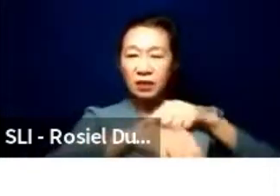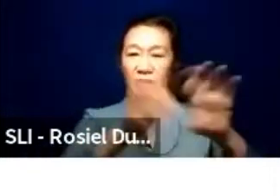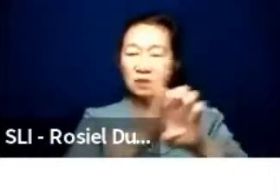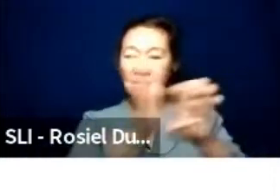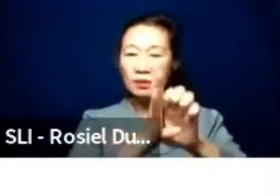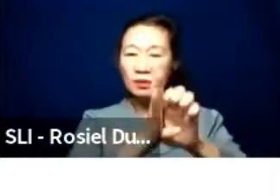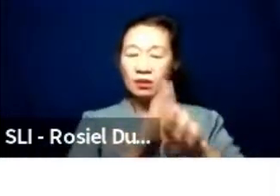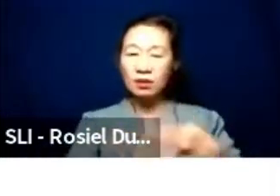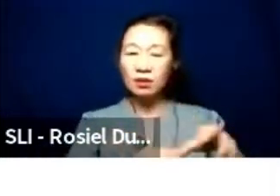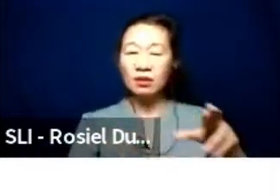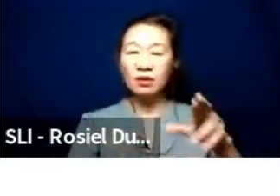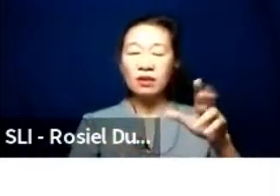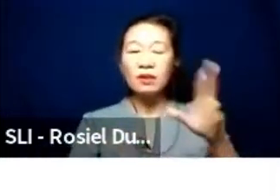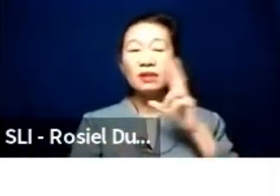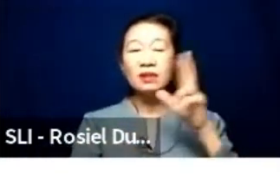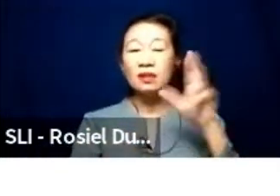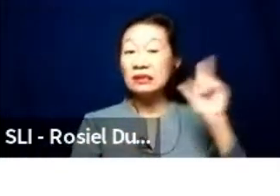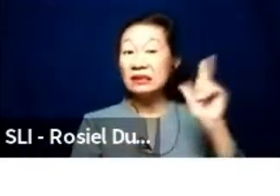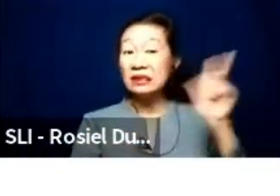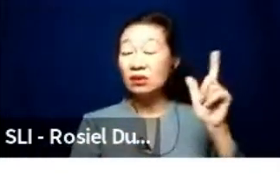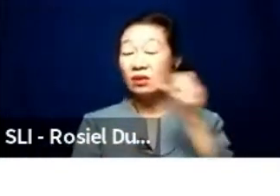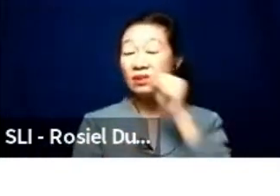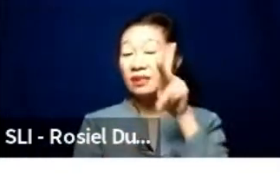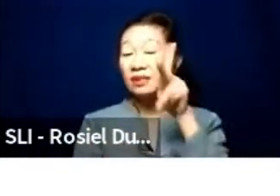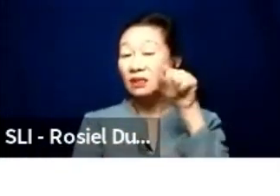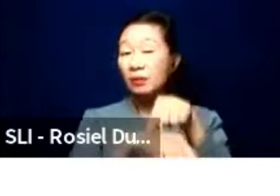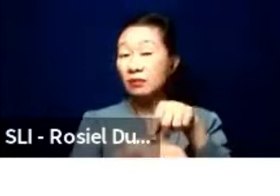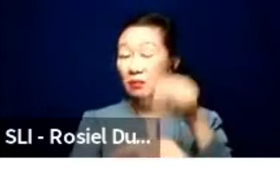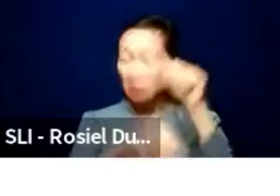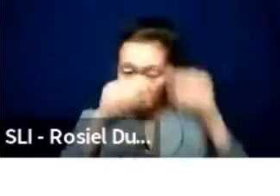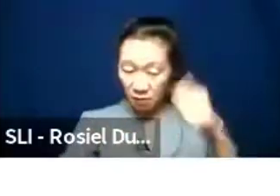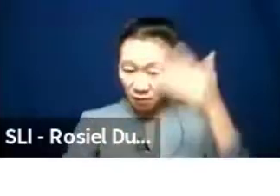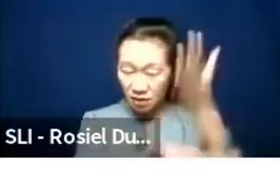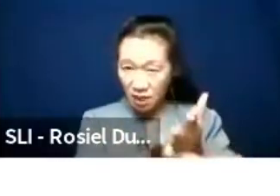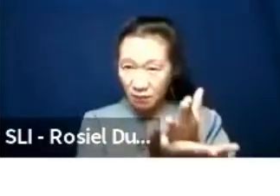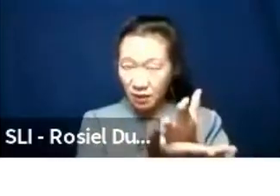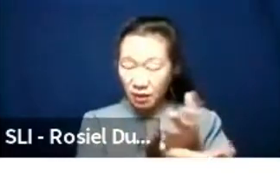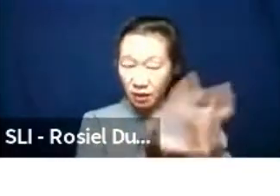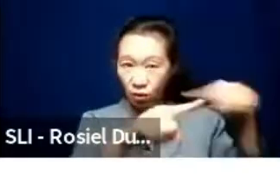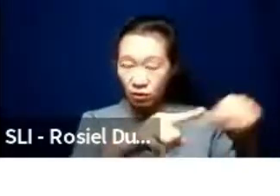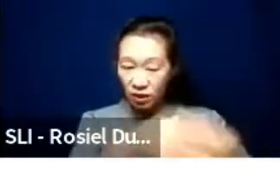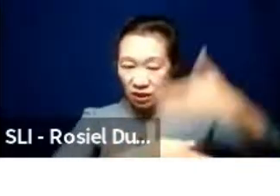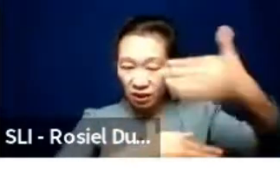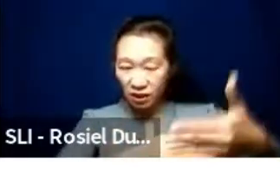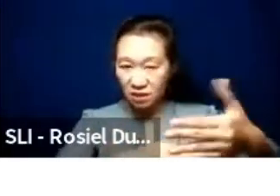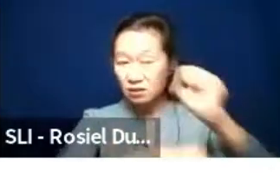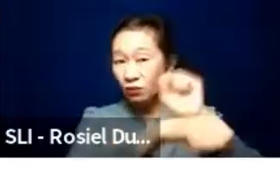ang recess or snack time, kaya niya bang huminto at pumunta sa susunod na